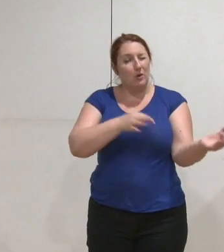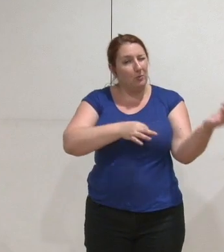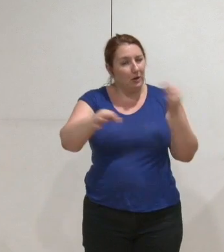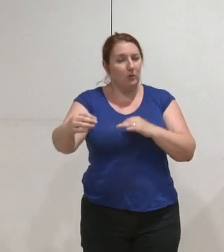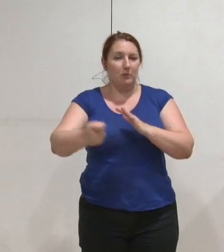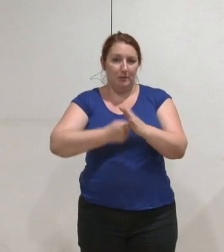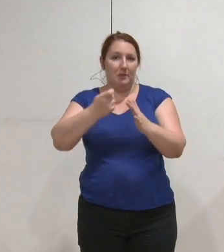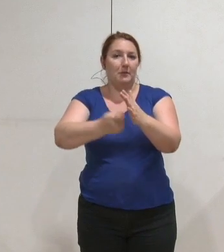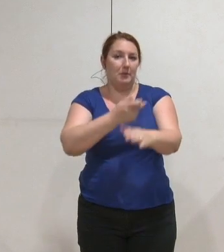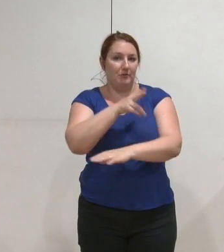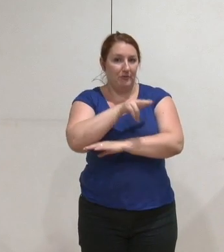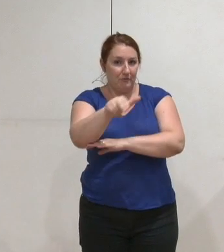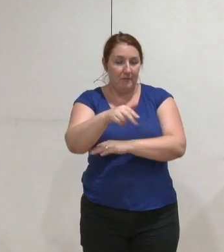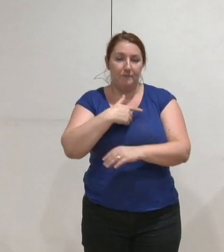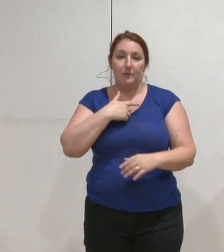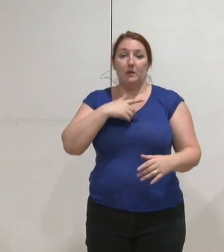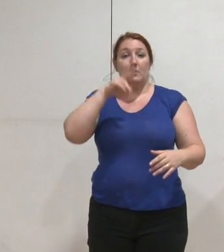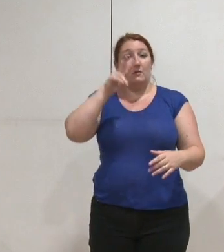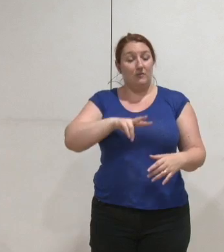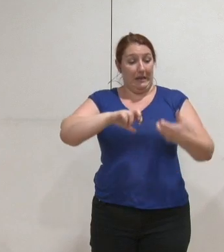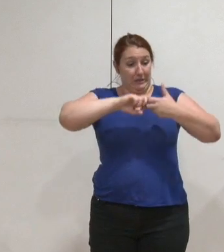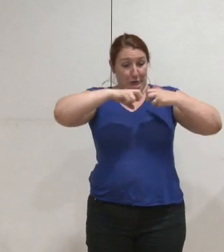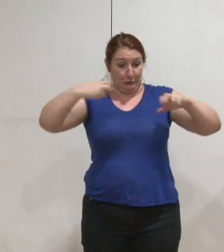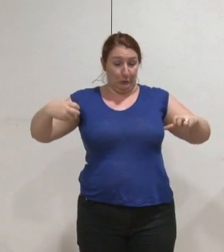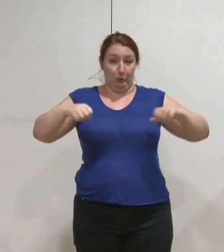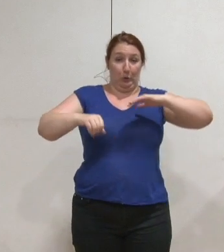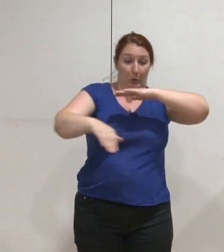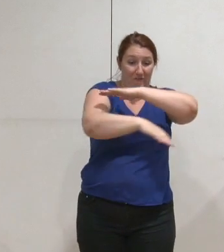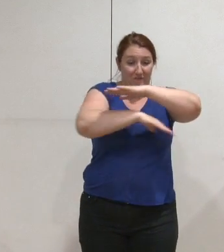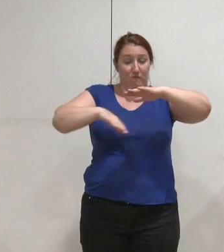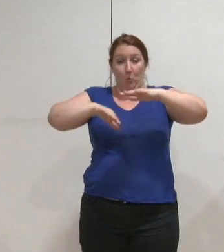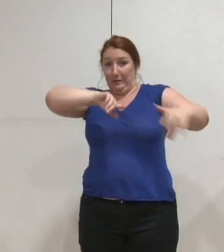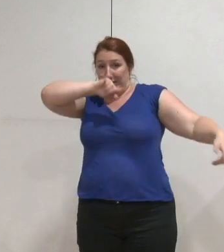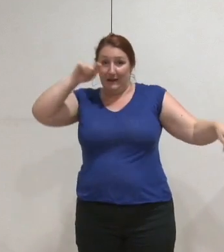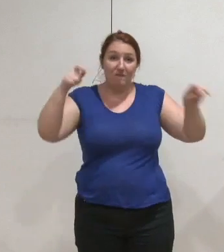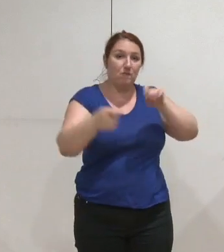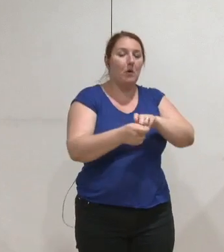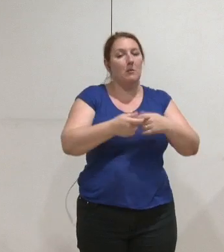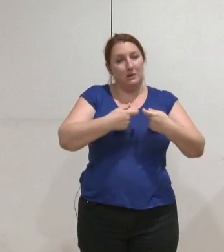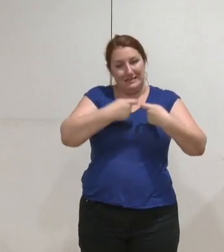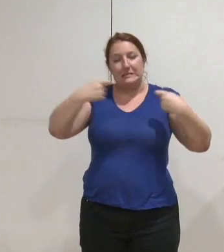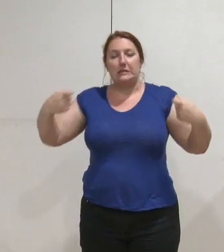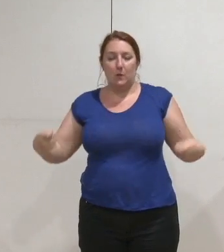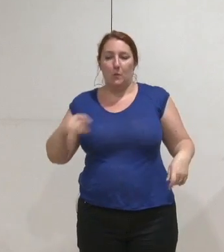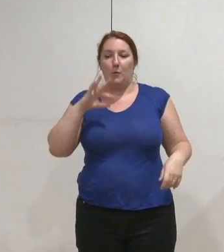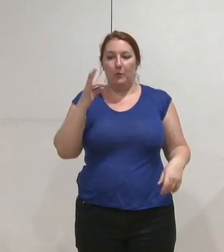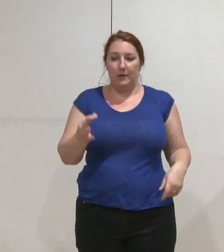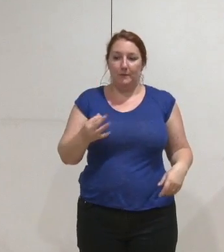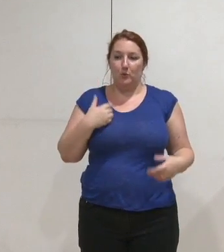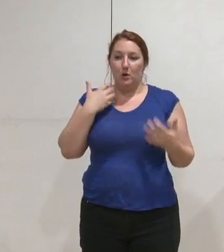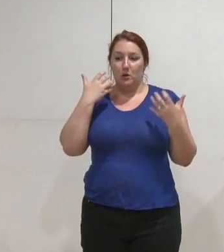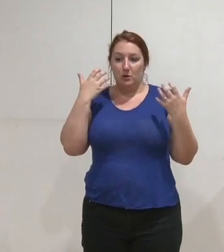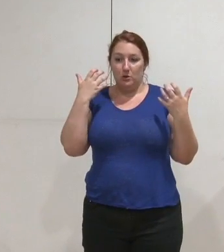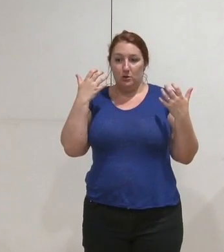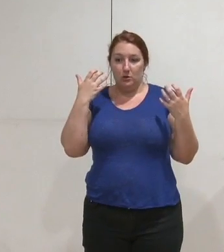quand on s'attaque à des réformes structurelles ça prend effectivement du temps moi je souhaiterais tout simplement